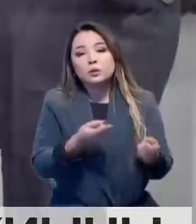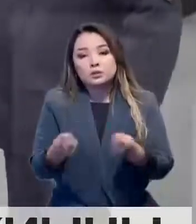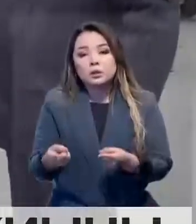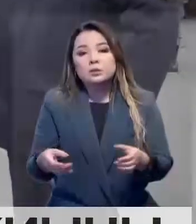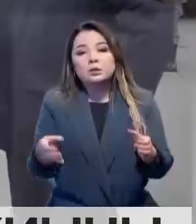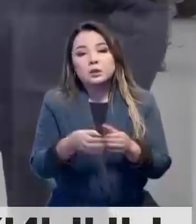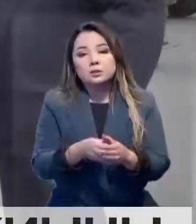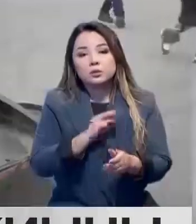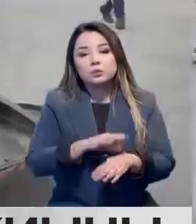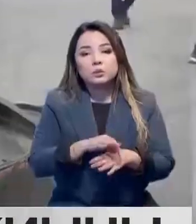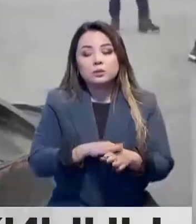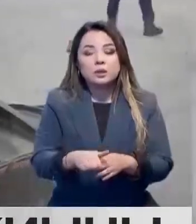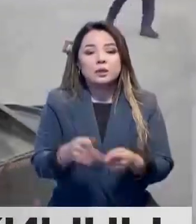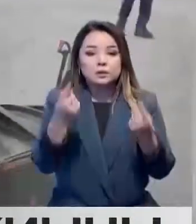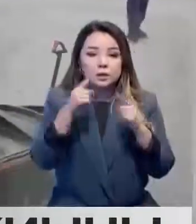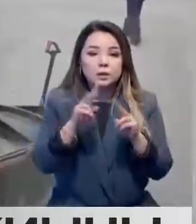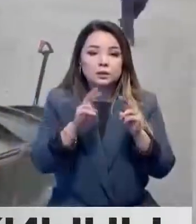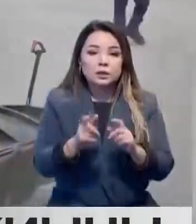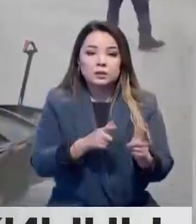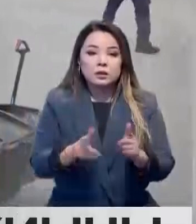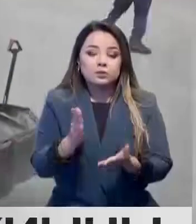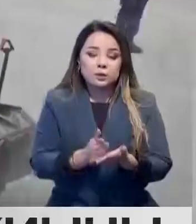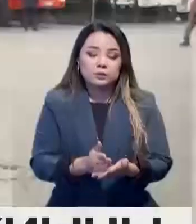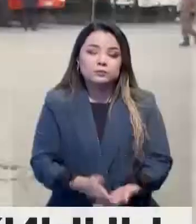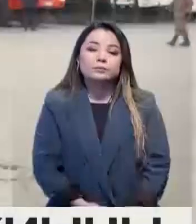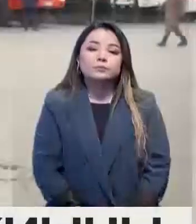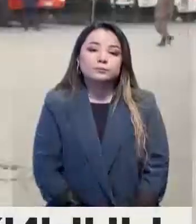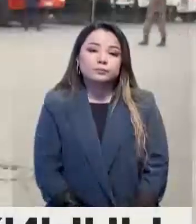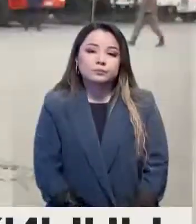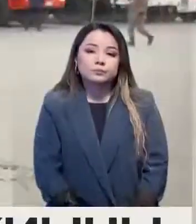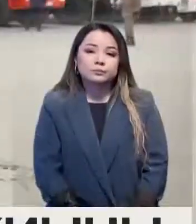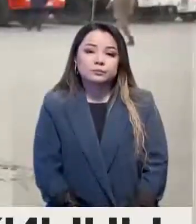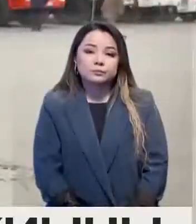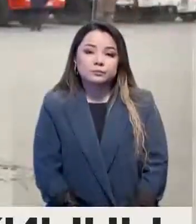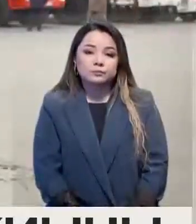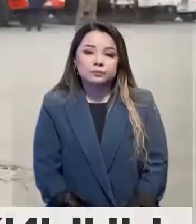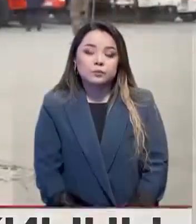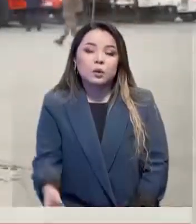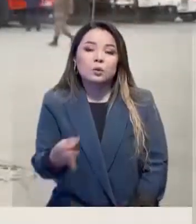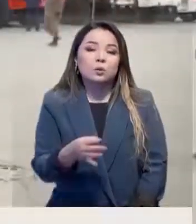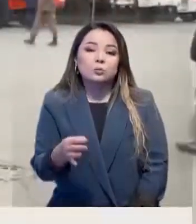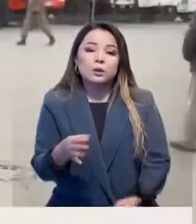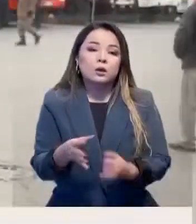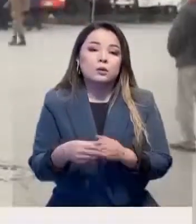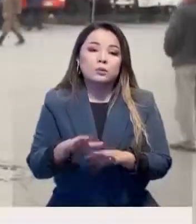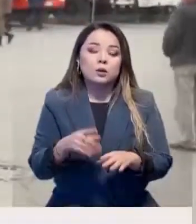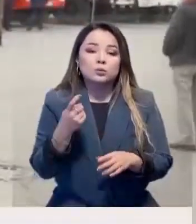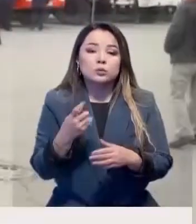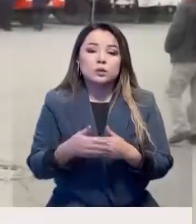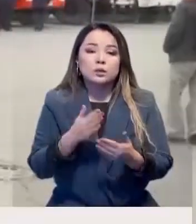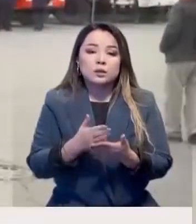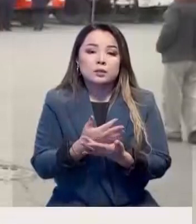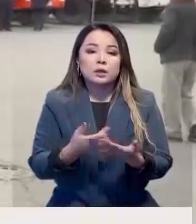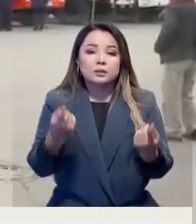тұрды. Техникалардың әзірлігі тексерілді. Всего по территории, на территории области задействовано. Облыс аумағында 100-ден астам әртүрлі